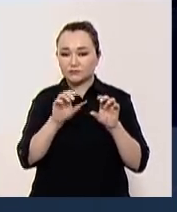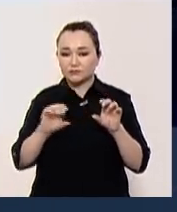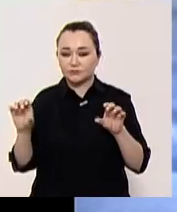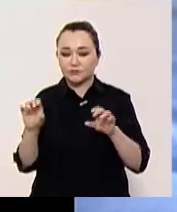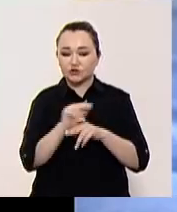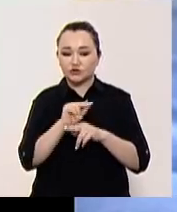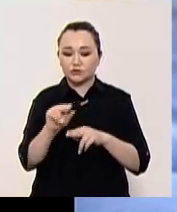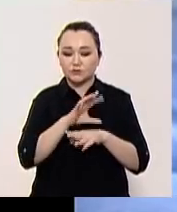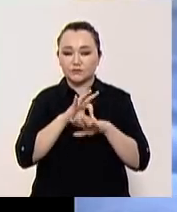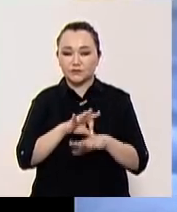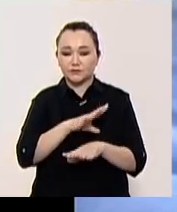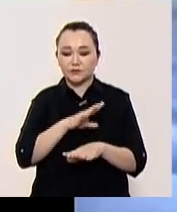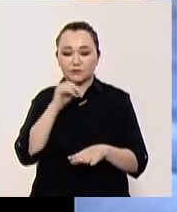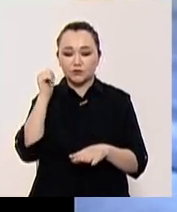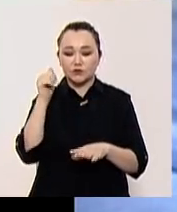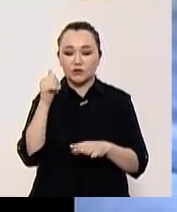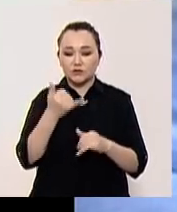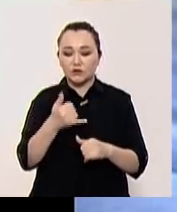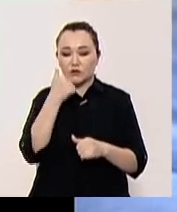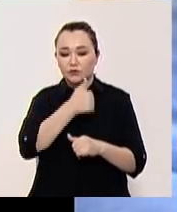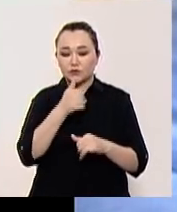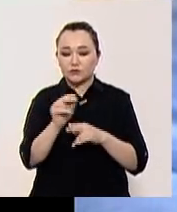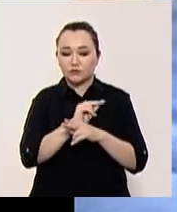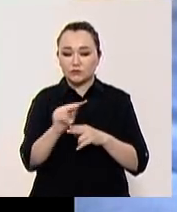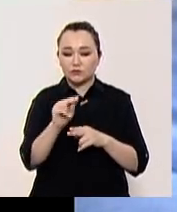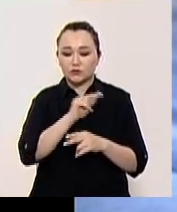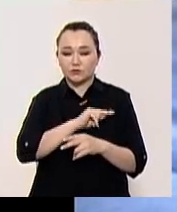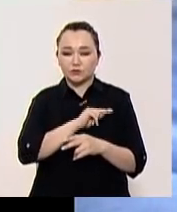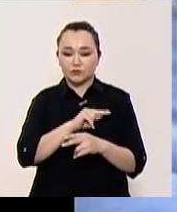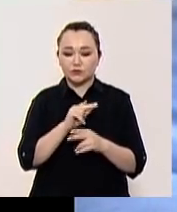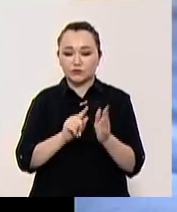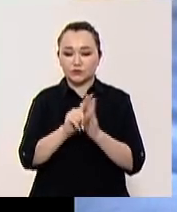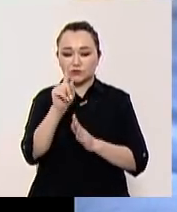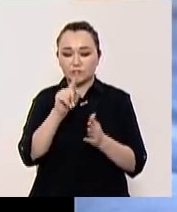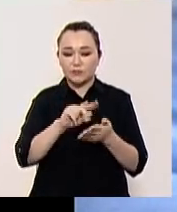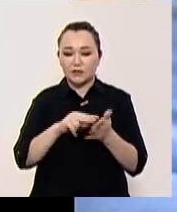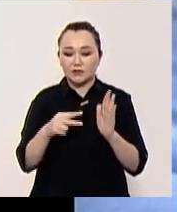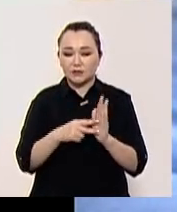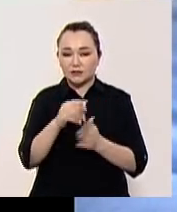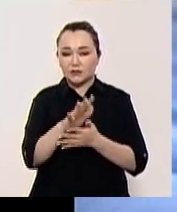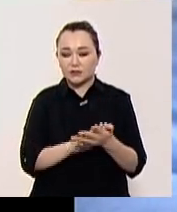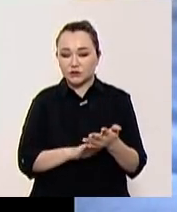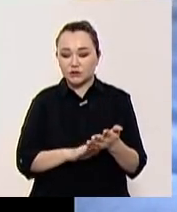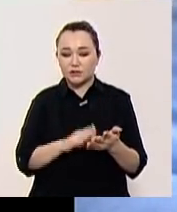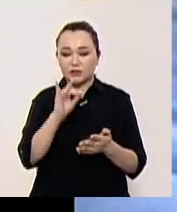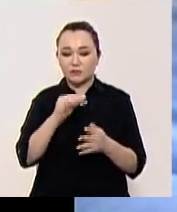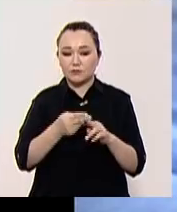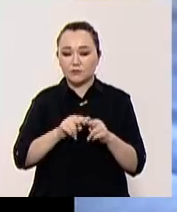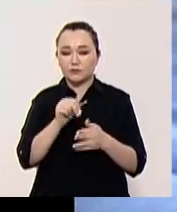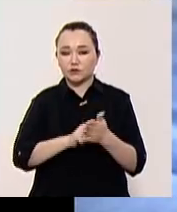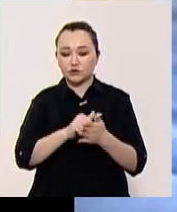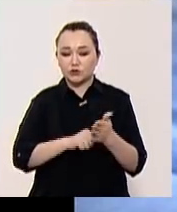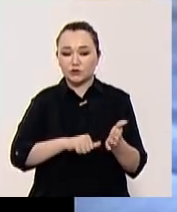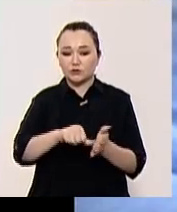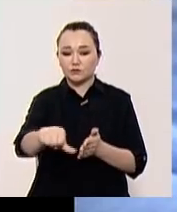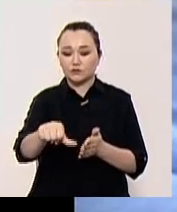жүргізілді. Ағымдағы жылы құрылыс монтаждау және іске қосу жұмыстары жүргізілу жоспарлануда. Сол себепті жол